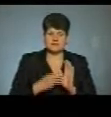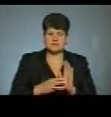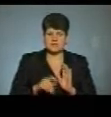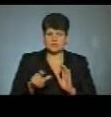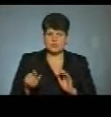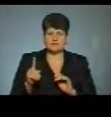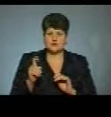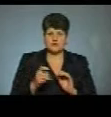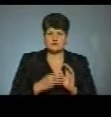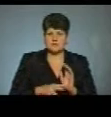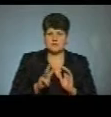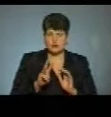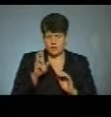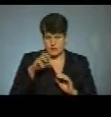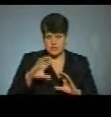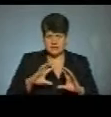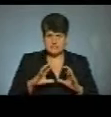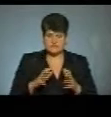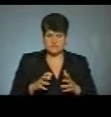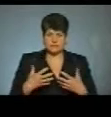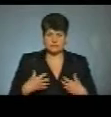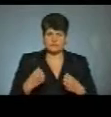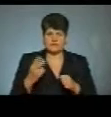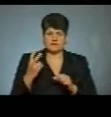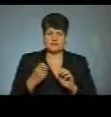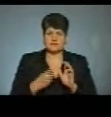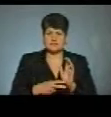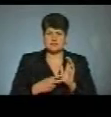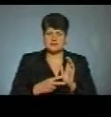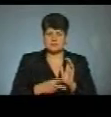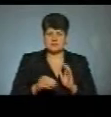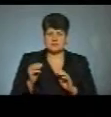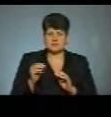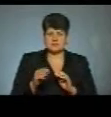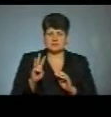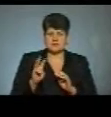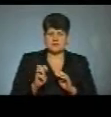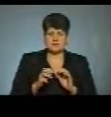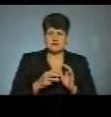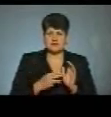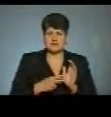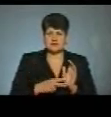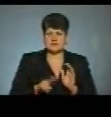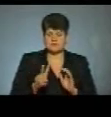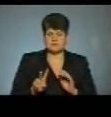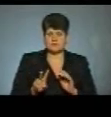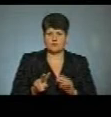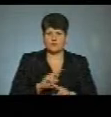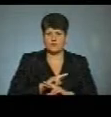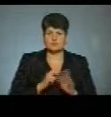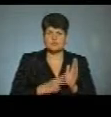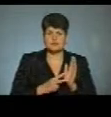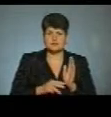у 183 країнах світу, видужали 270 372 людини, померли